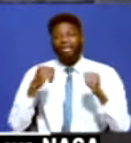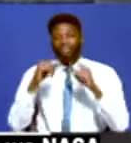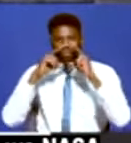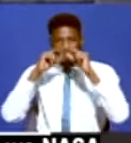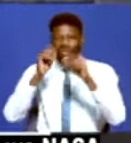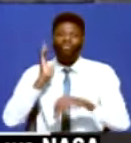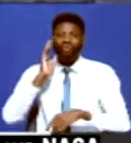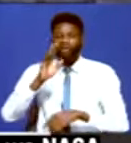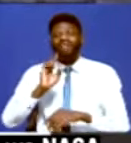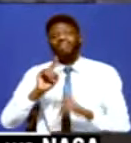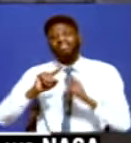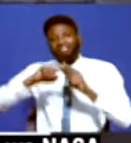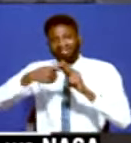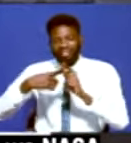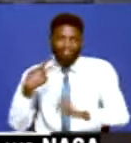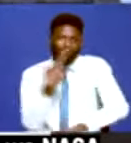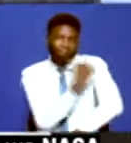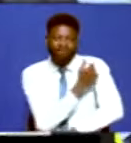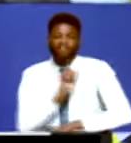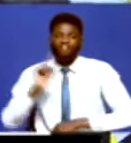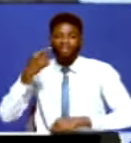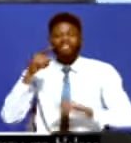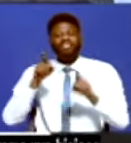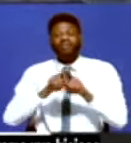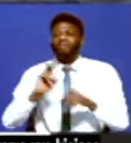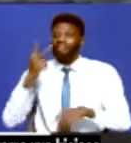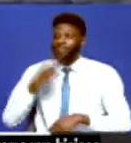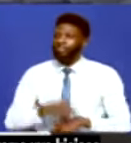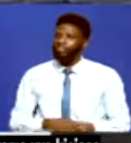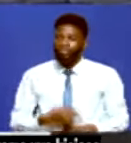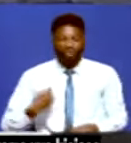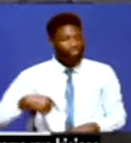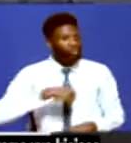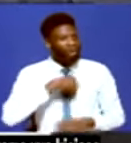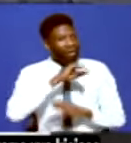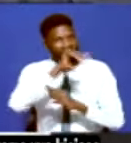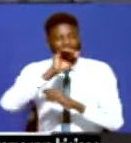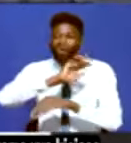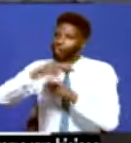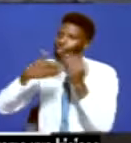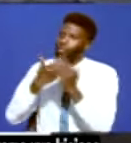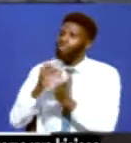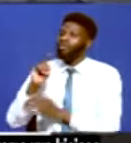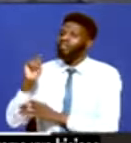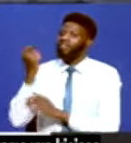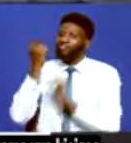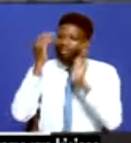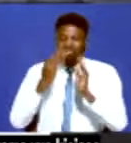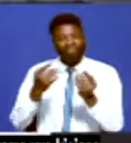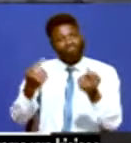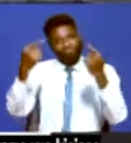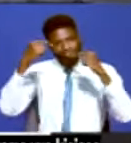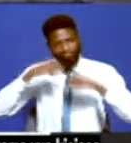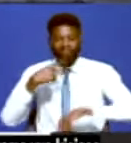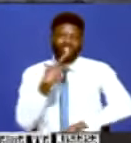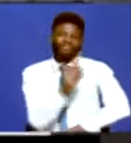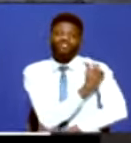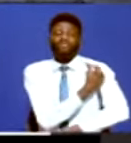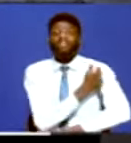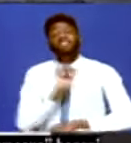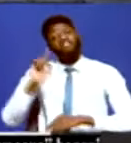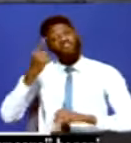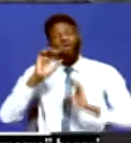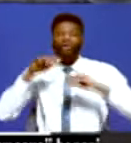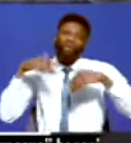Kenyans to come and get their vaccination. Be they first dose, be they second dose. So if you've not received your first dose